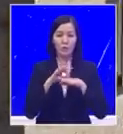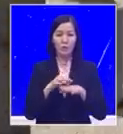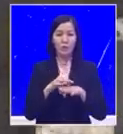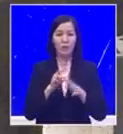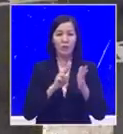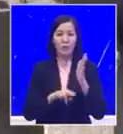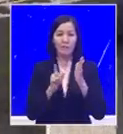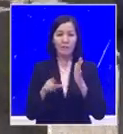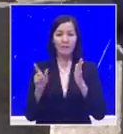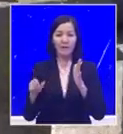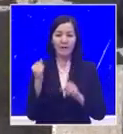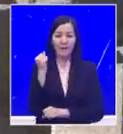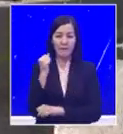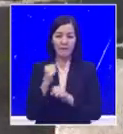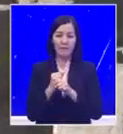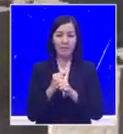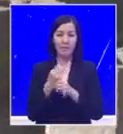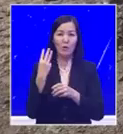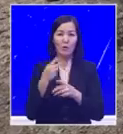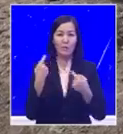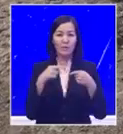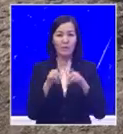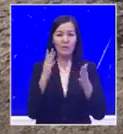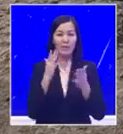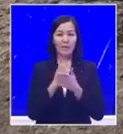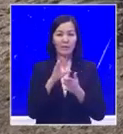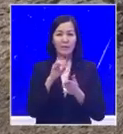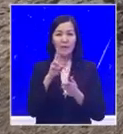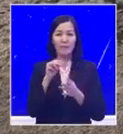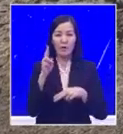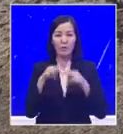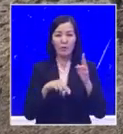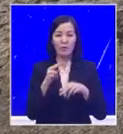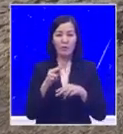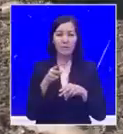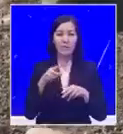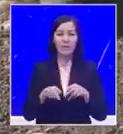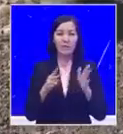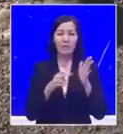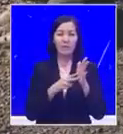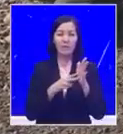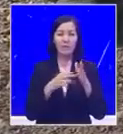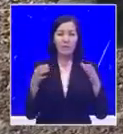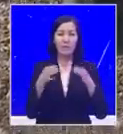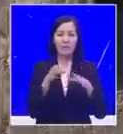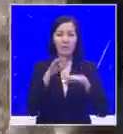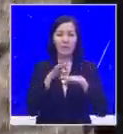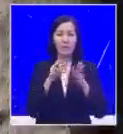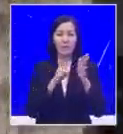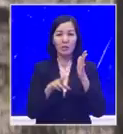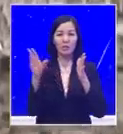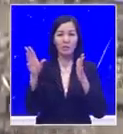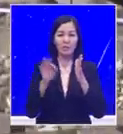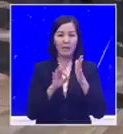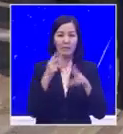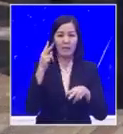техника бірлігі жұмылдырылған. Құрылысты Сапа Құрылыс 2007 компаниясы жүргізіп отыр. Қазір кезде 70%